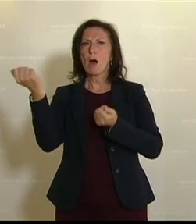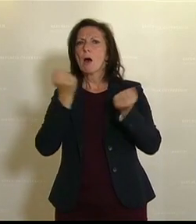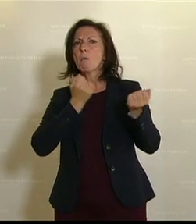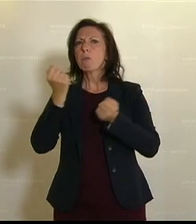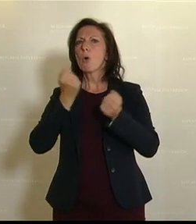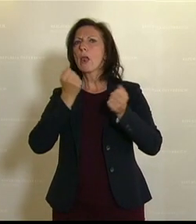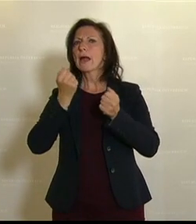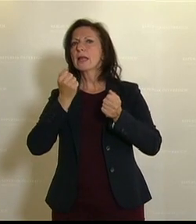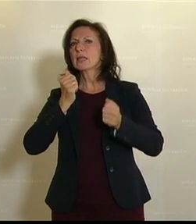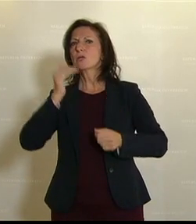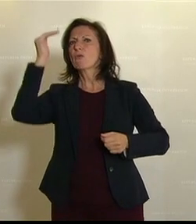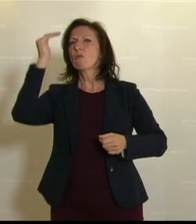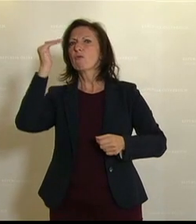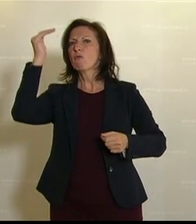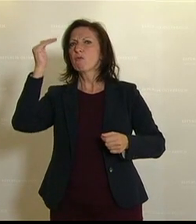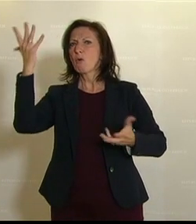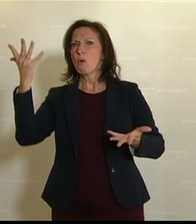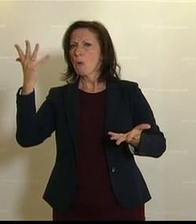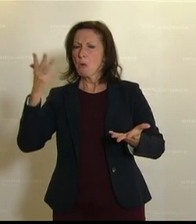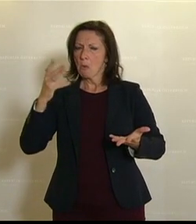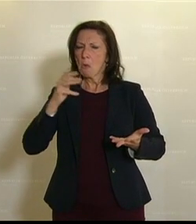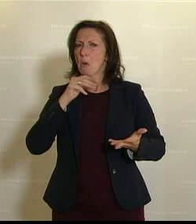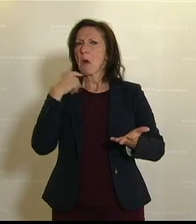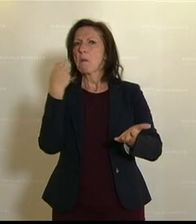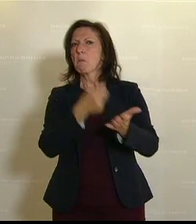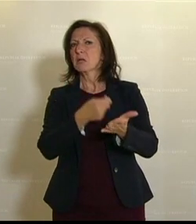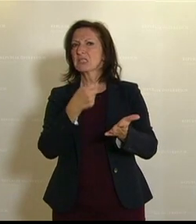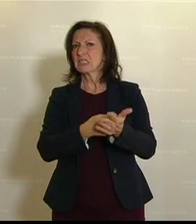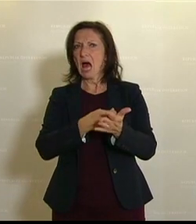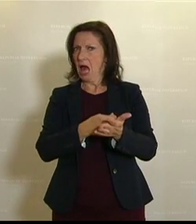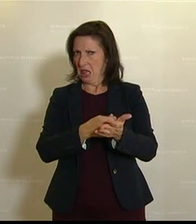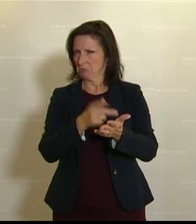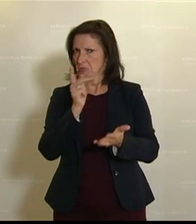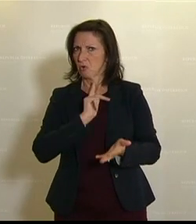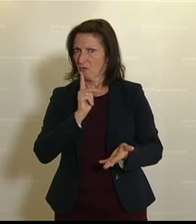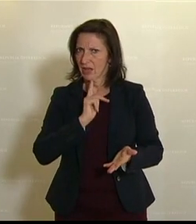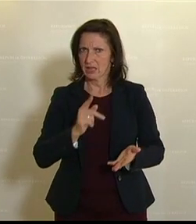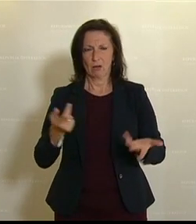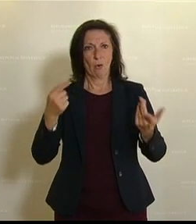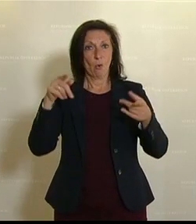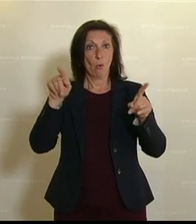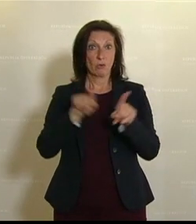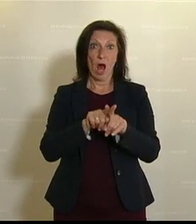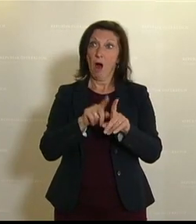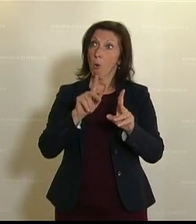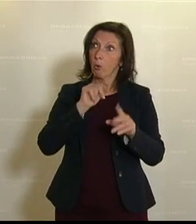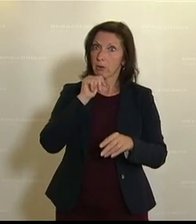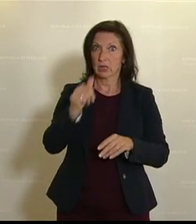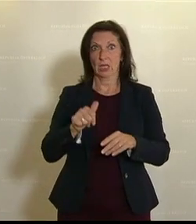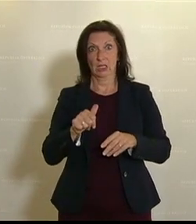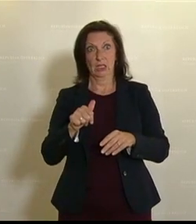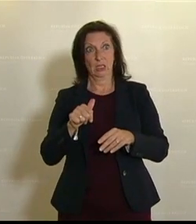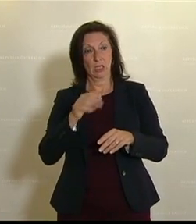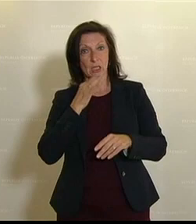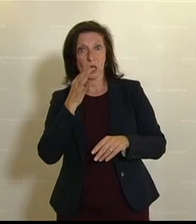Führung weder gerecht entlohnt wurden und dann teilweise auch noch über die Medien anstatt über den Dienstweg, wie sich das eigentlich gehören würde, also mit